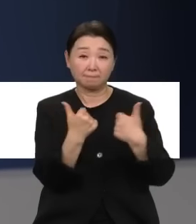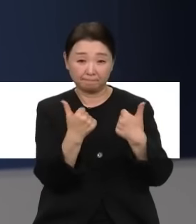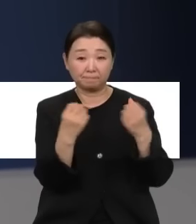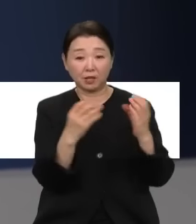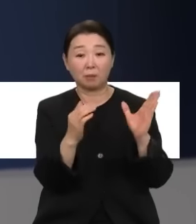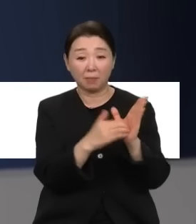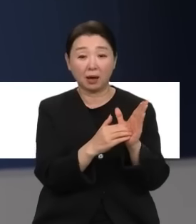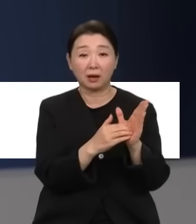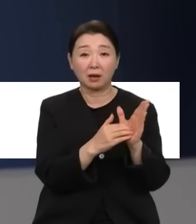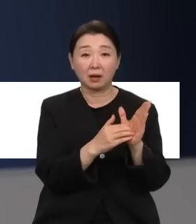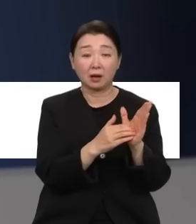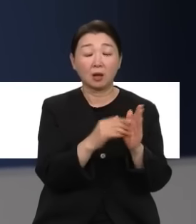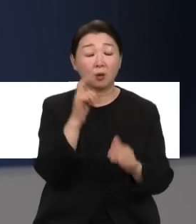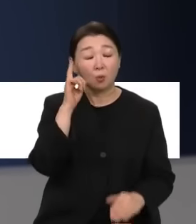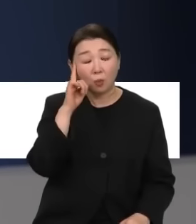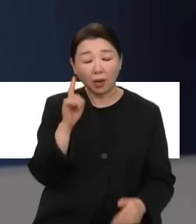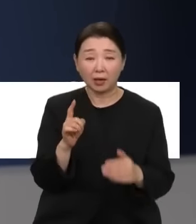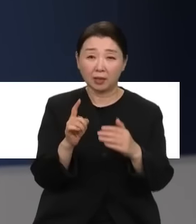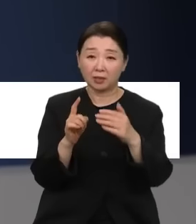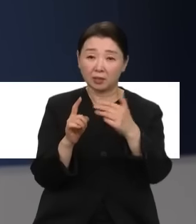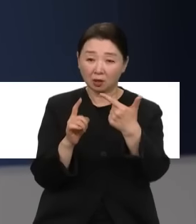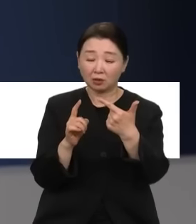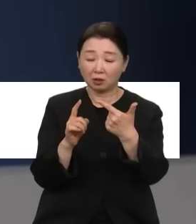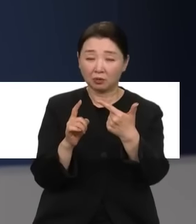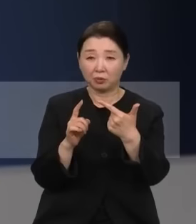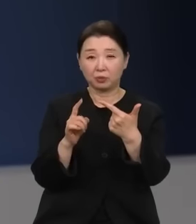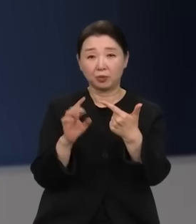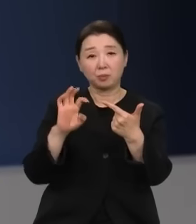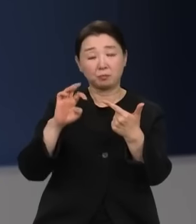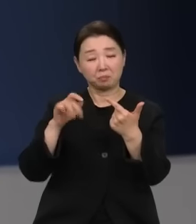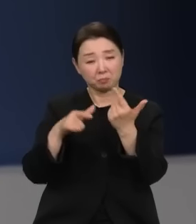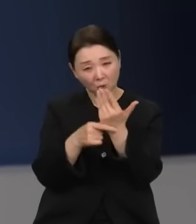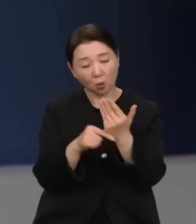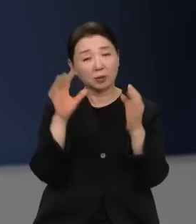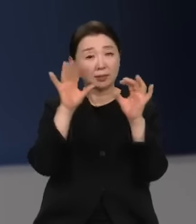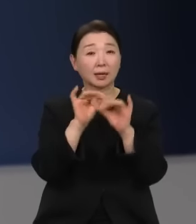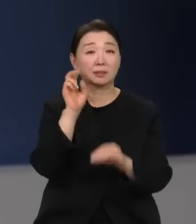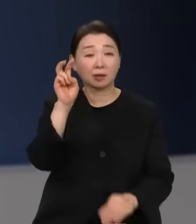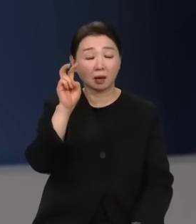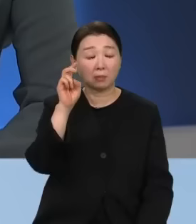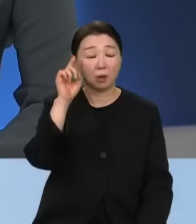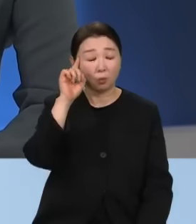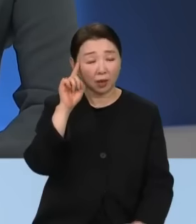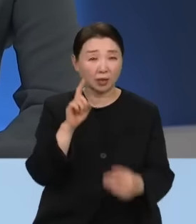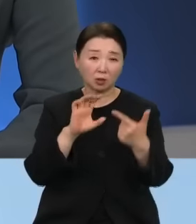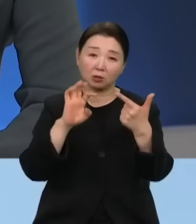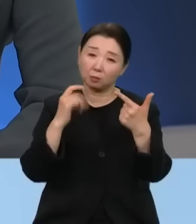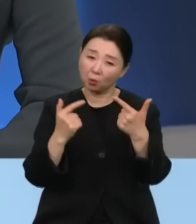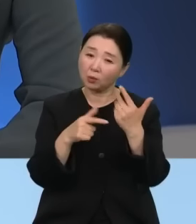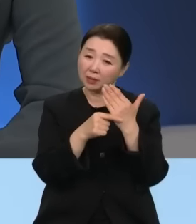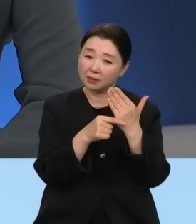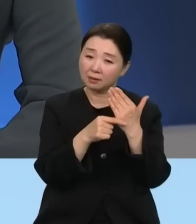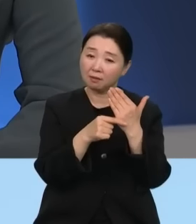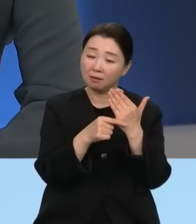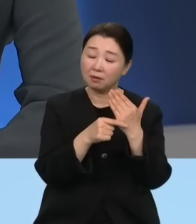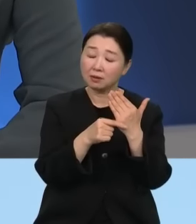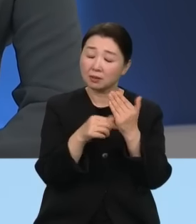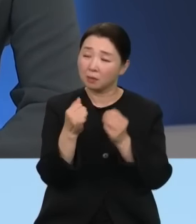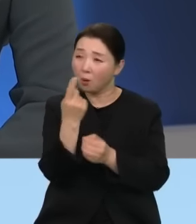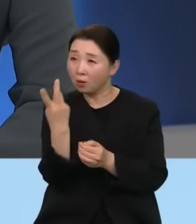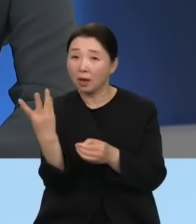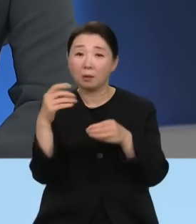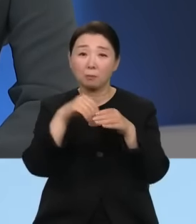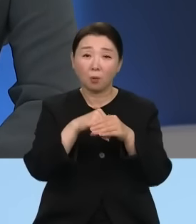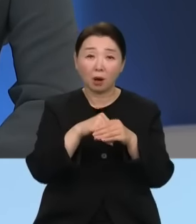나눠 봤다면서 최소 여섯 표의 이탈표를 예상하기도 했습니다 최소 여섯 표요 그럼 거기서 몇 표 더 나와서